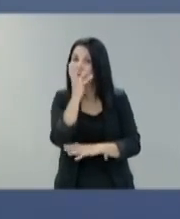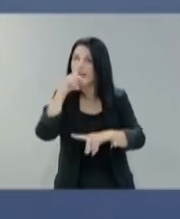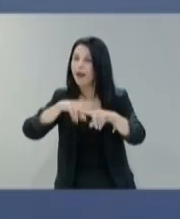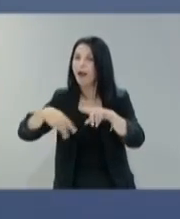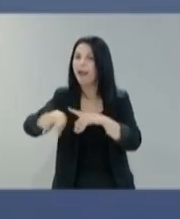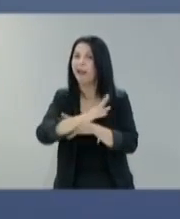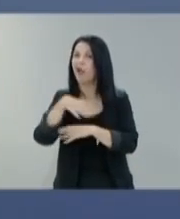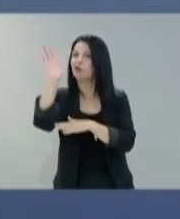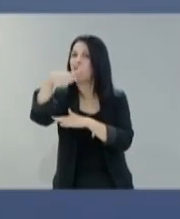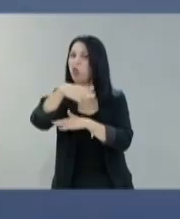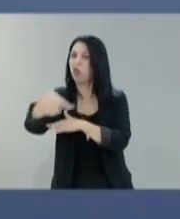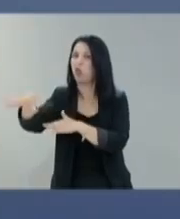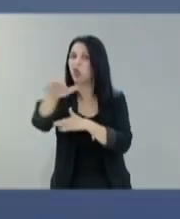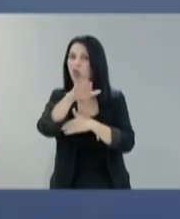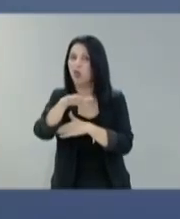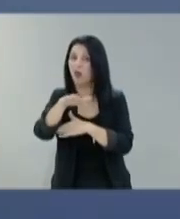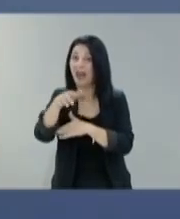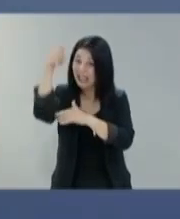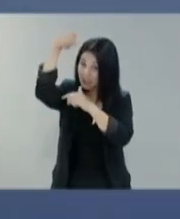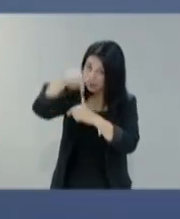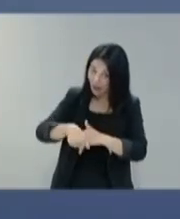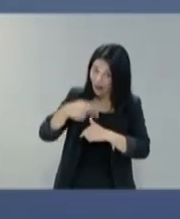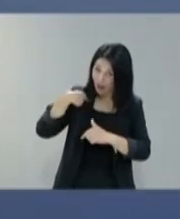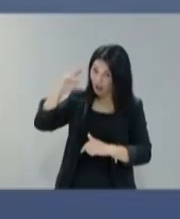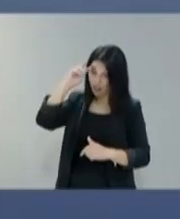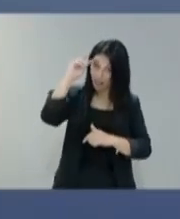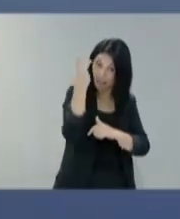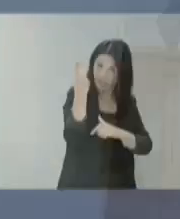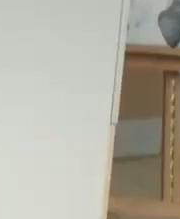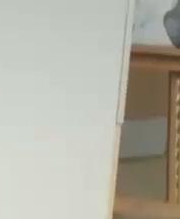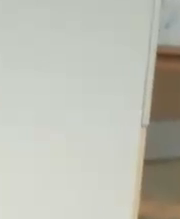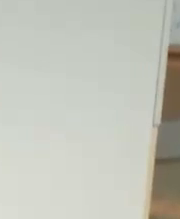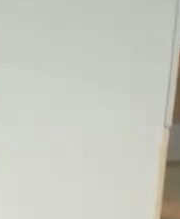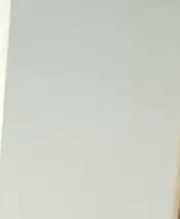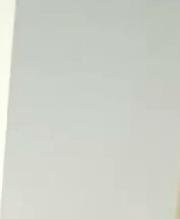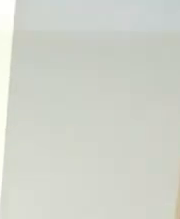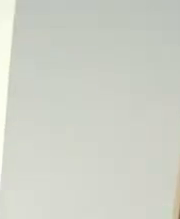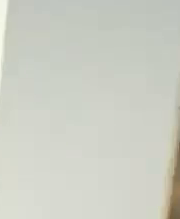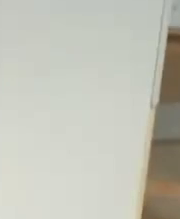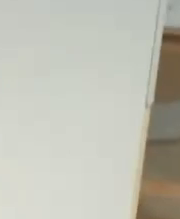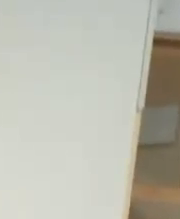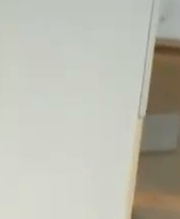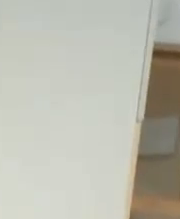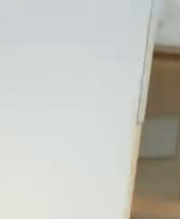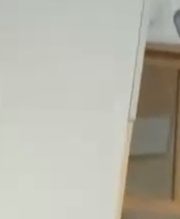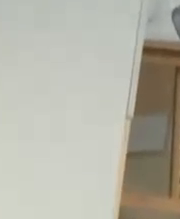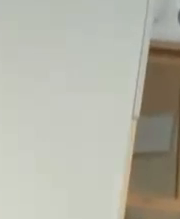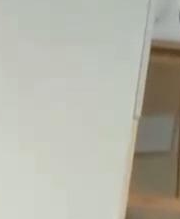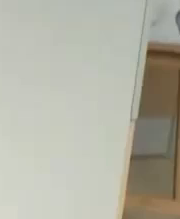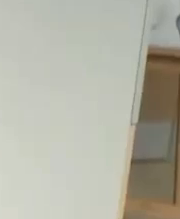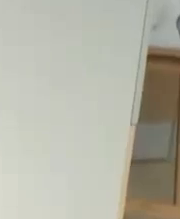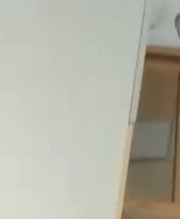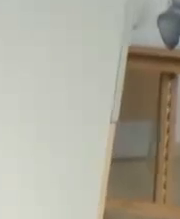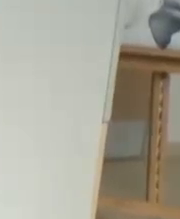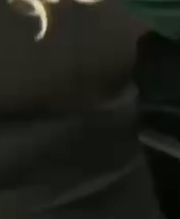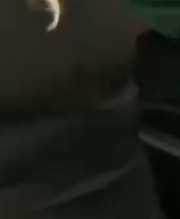την τελική έκβαση της εσωκομματικής αναμέτρησης. Όλοι νομίζω ότι είχαν λάβει το